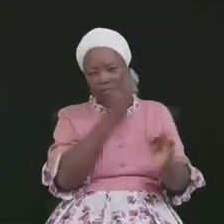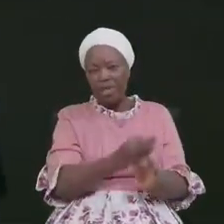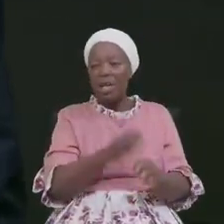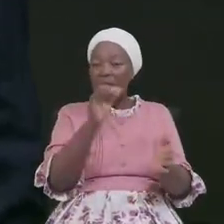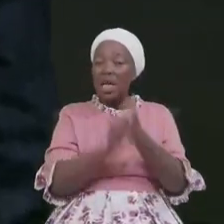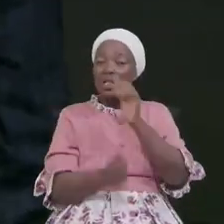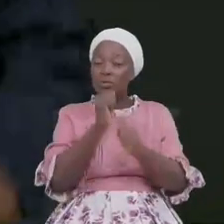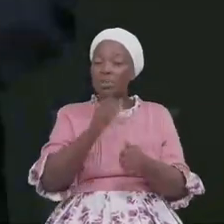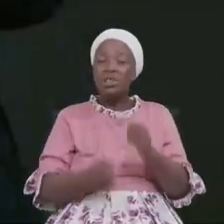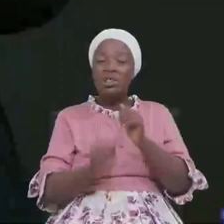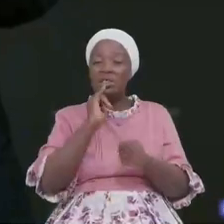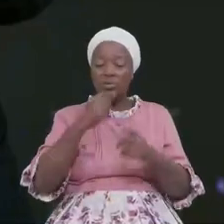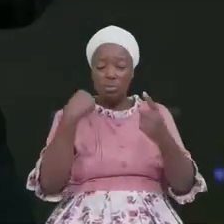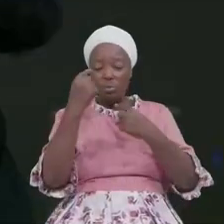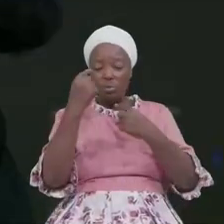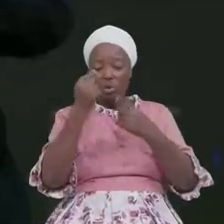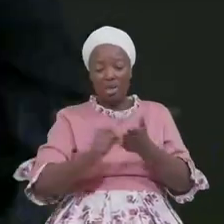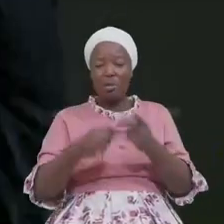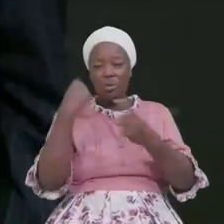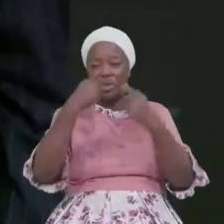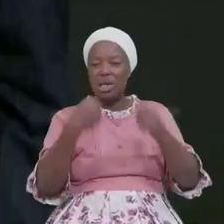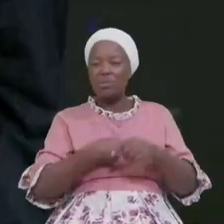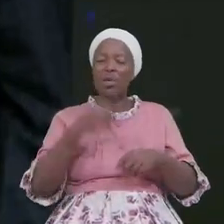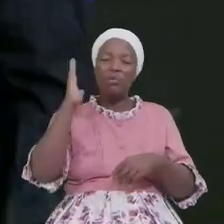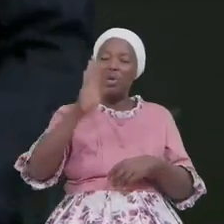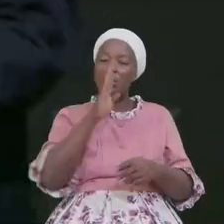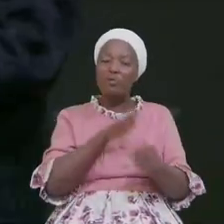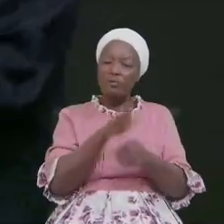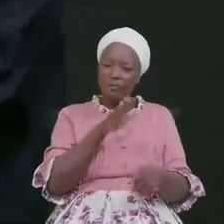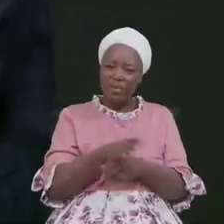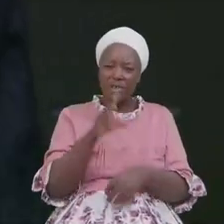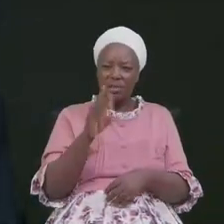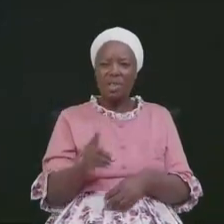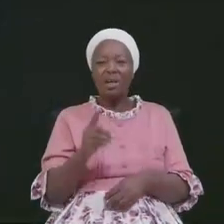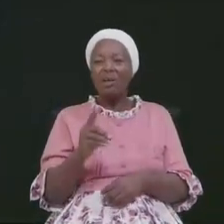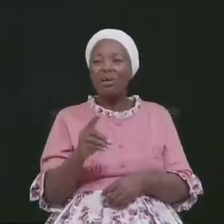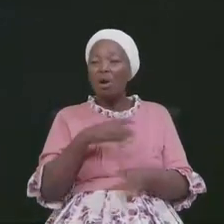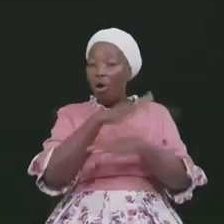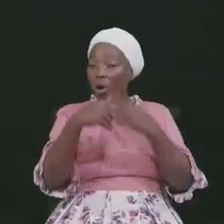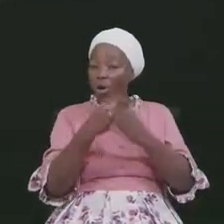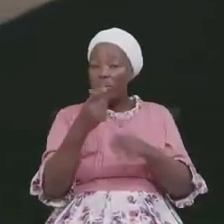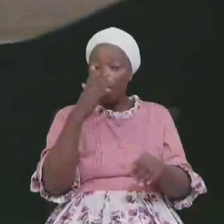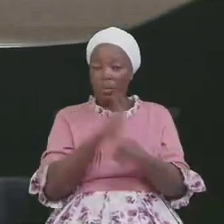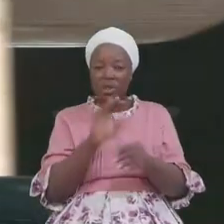mon sujet s'accomplira. Toutes les promesses écrites à ton sujet